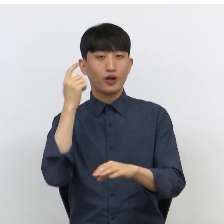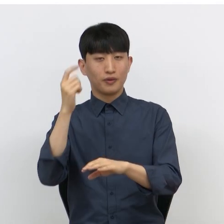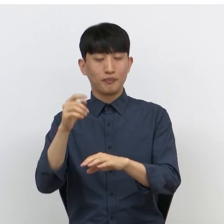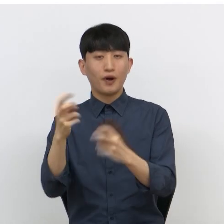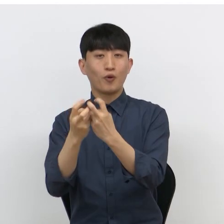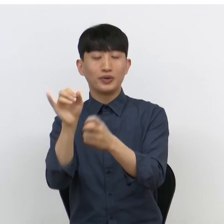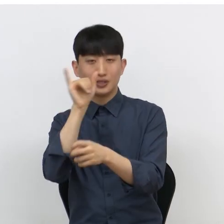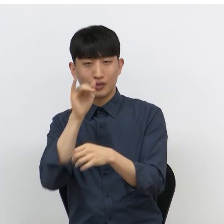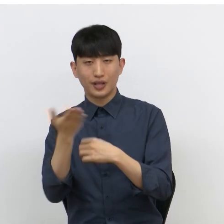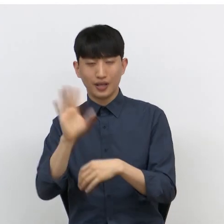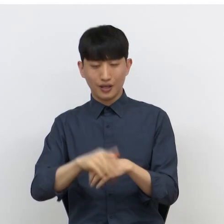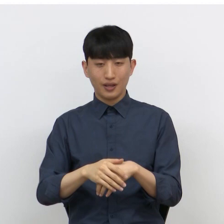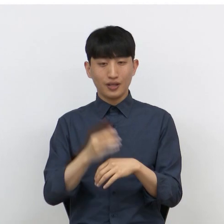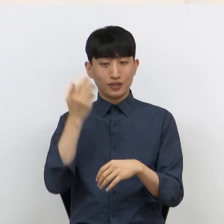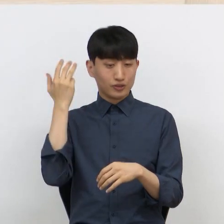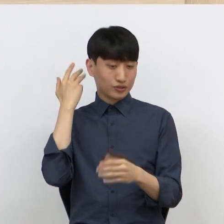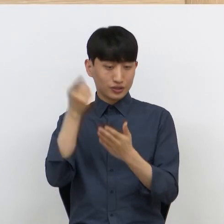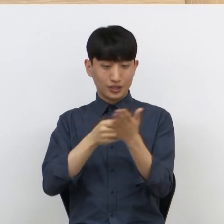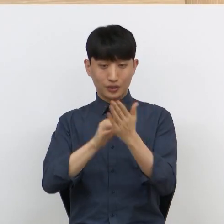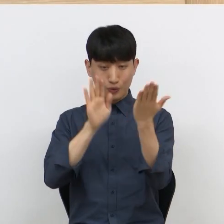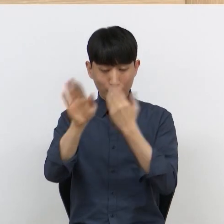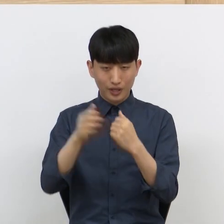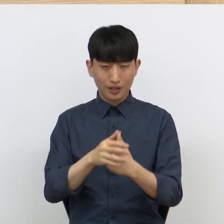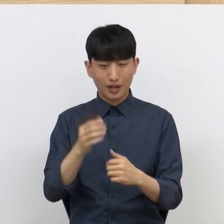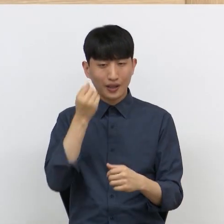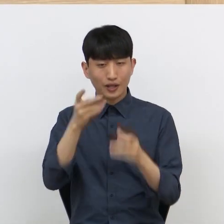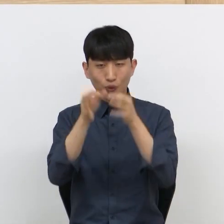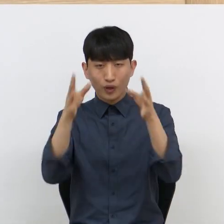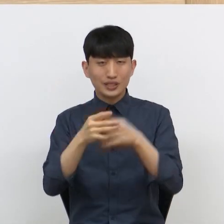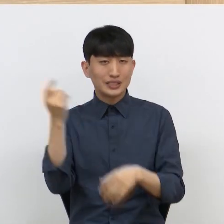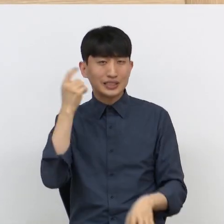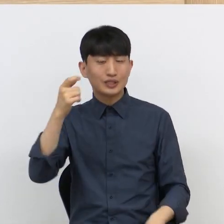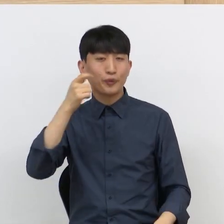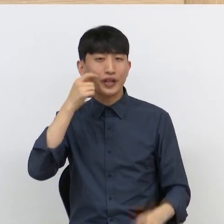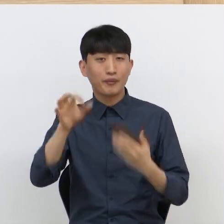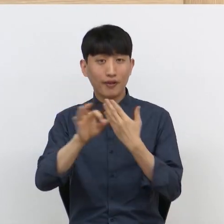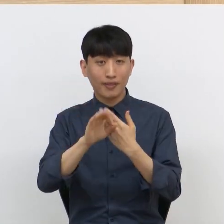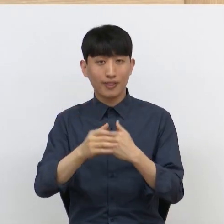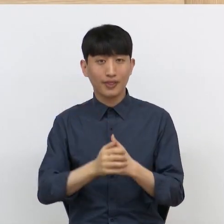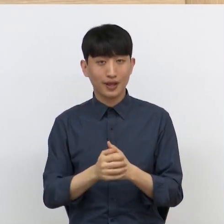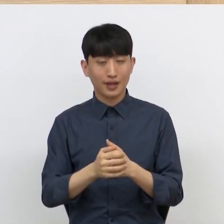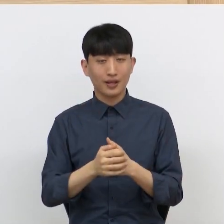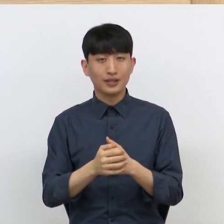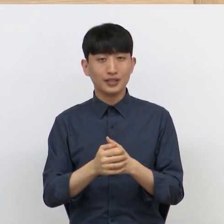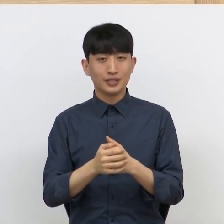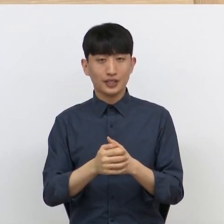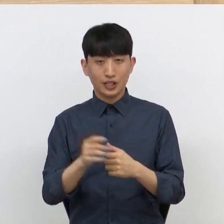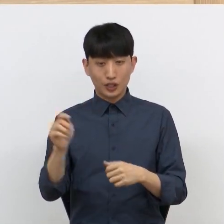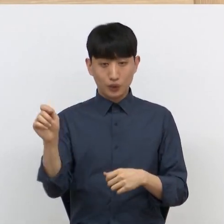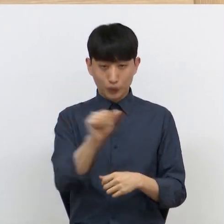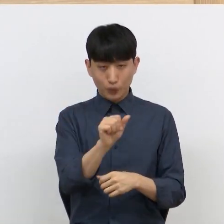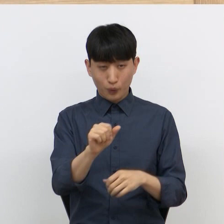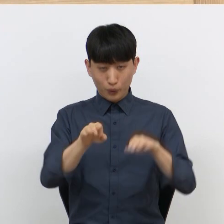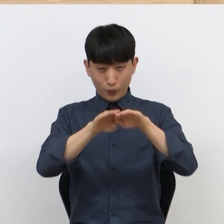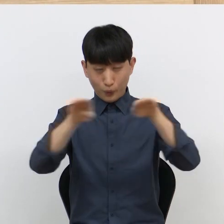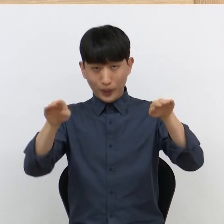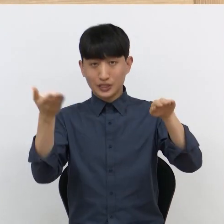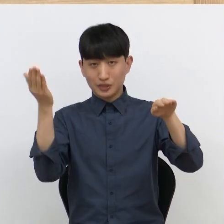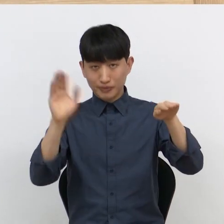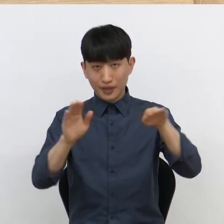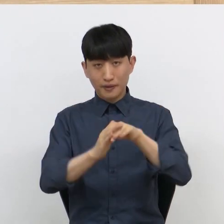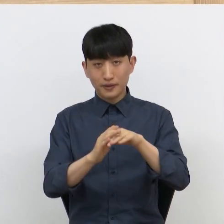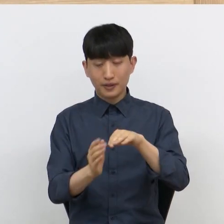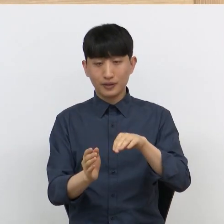달 동안 잘 듣지 못하면 동일 전략 안에서 자극 속도를 바꾸어 보고 그래도 개선이 안 되면